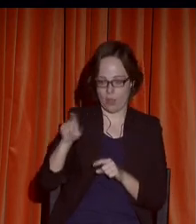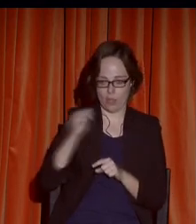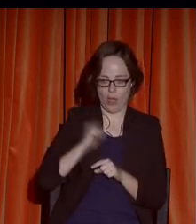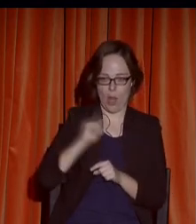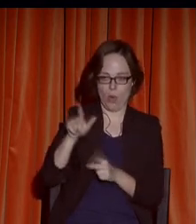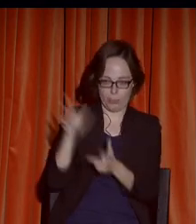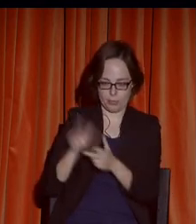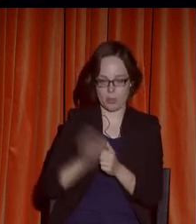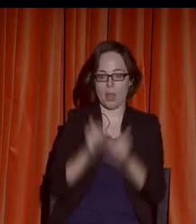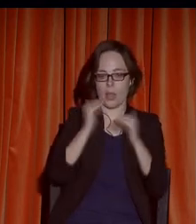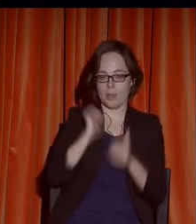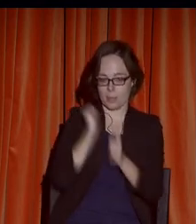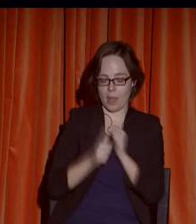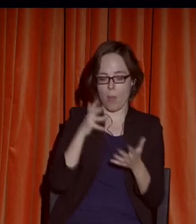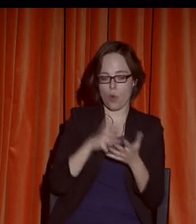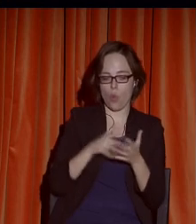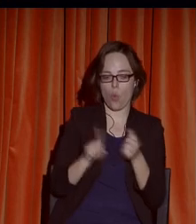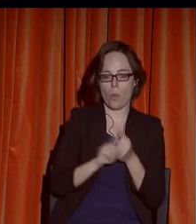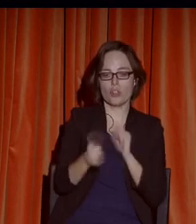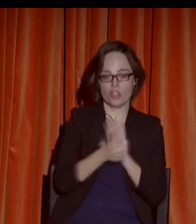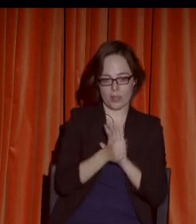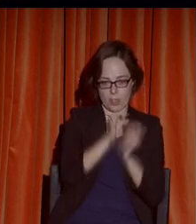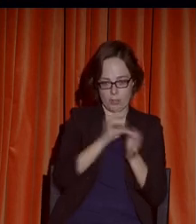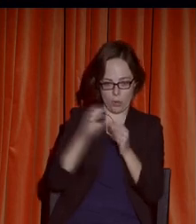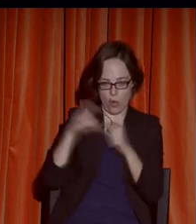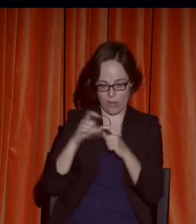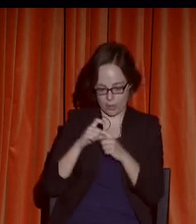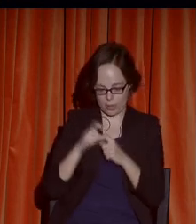to jest protokół numer 16 do konwencji, który wprowadził